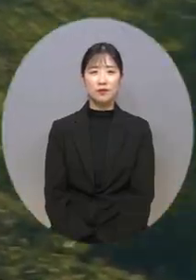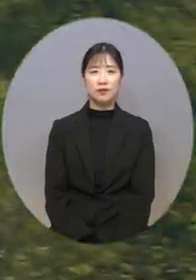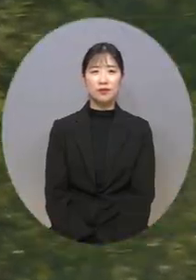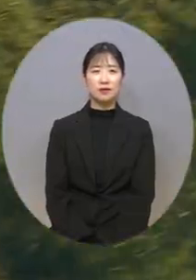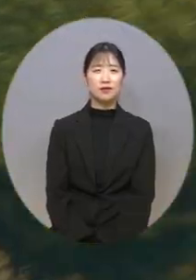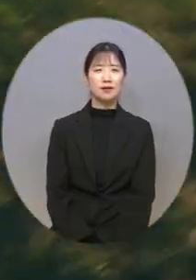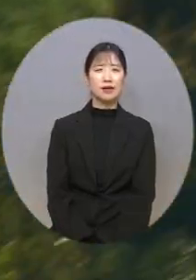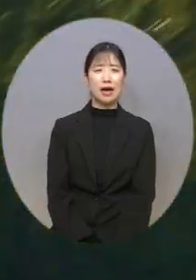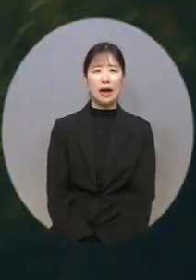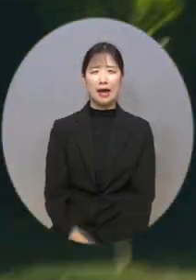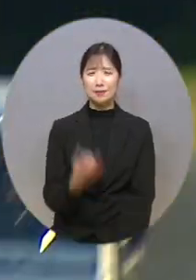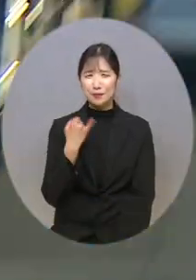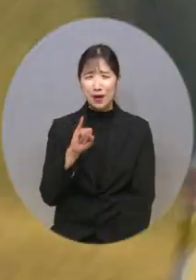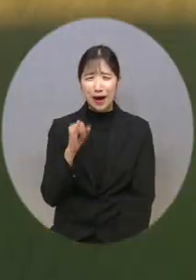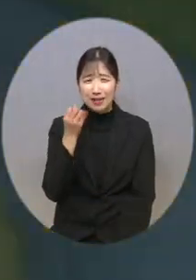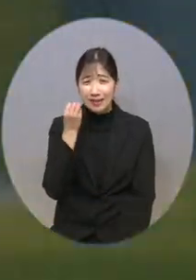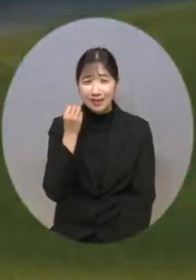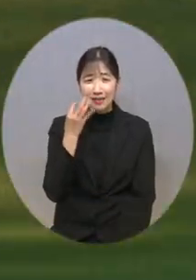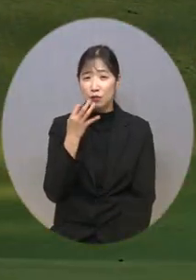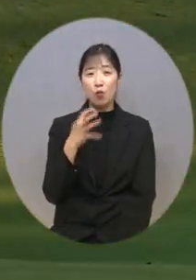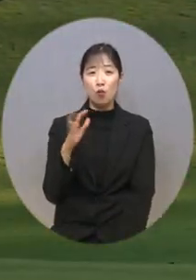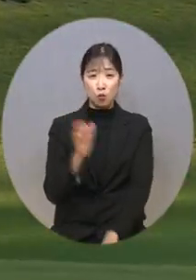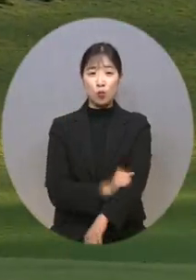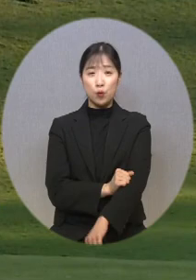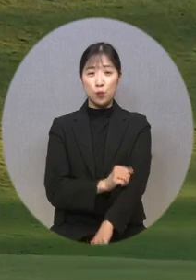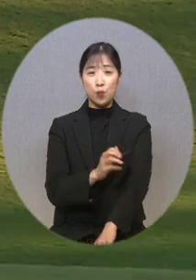아, 이상하게 맞았다. 아,